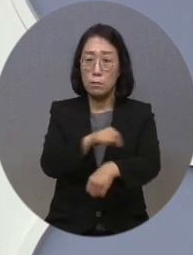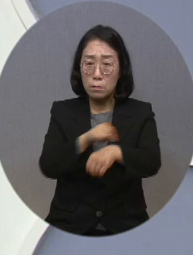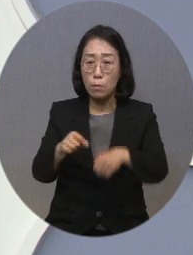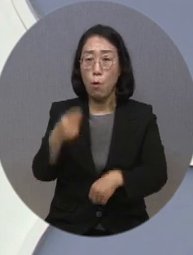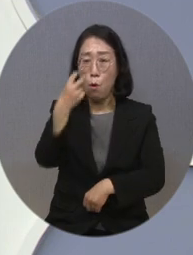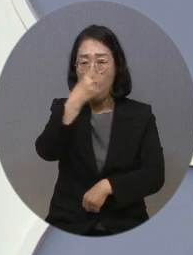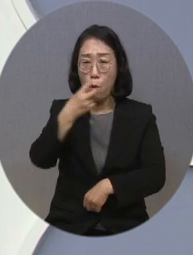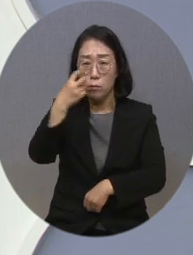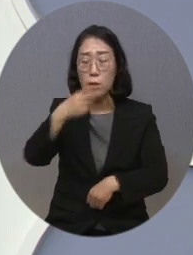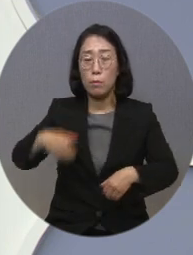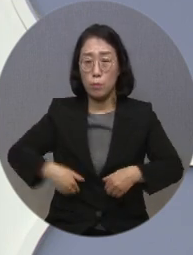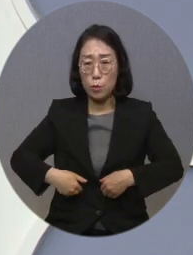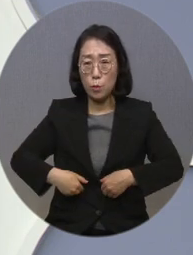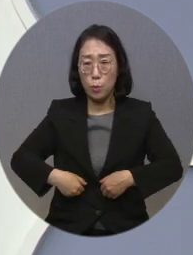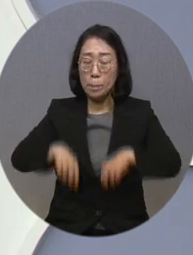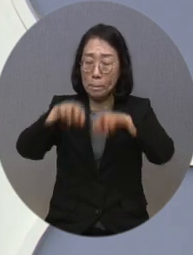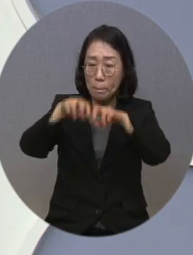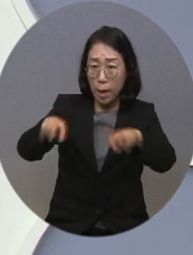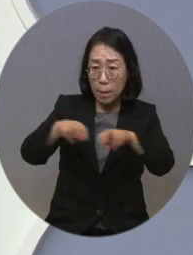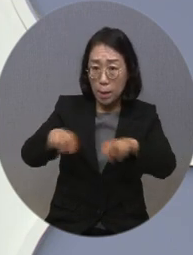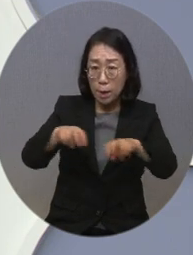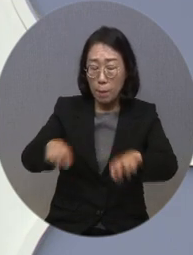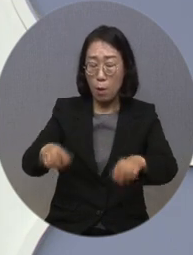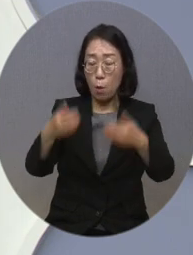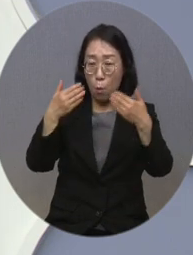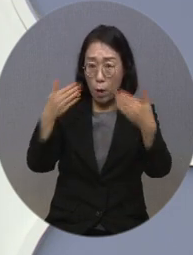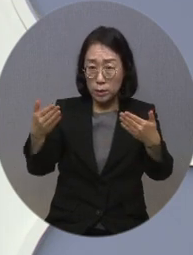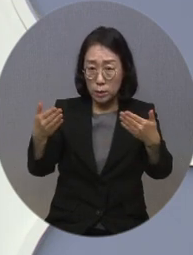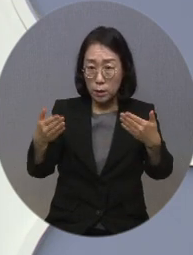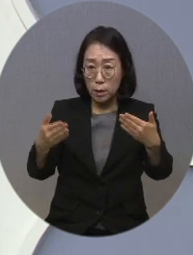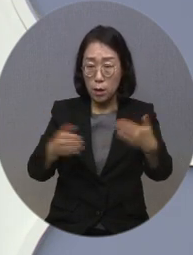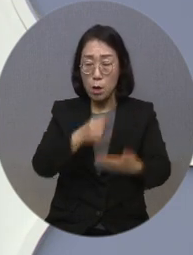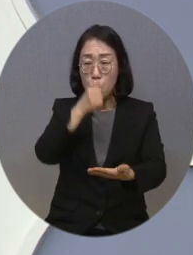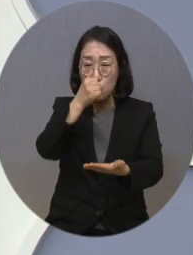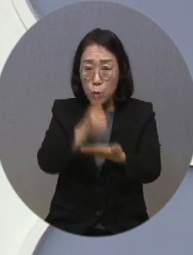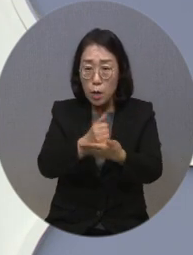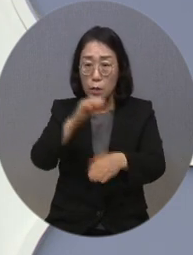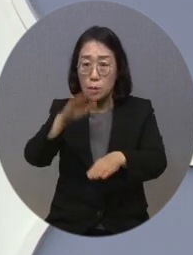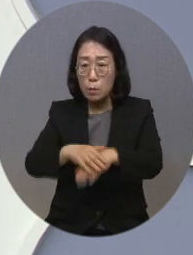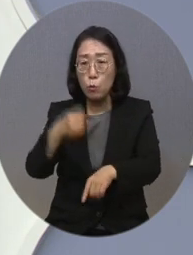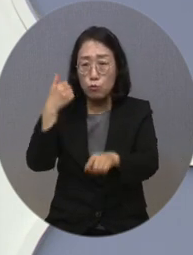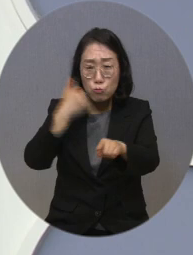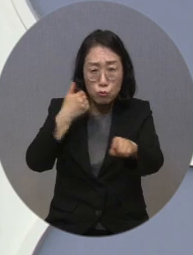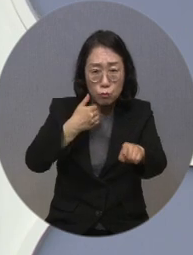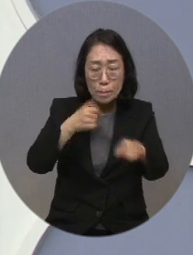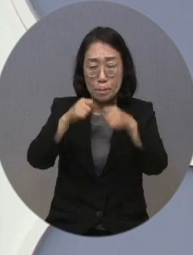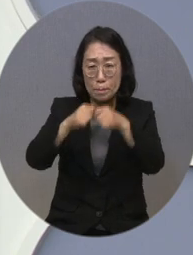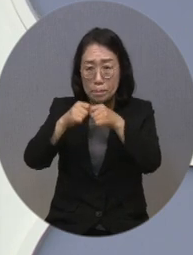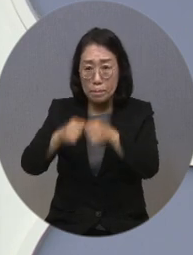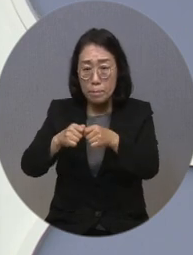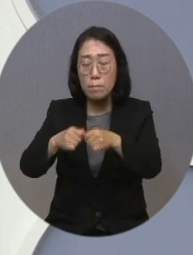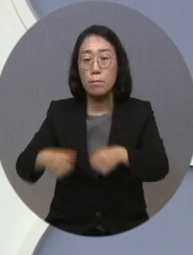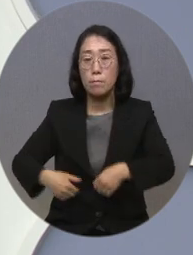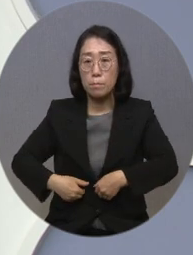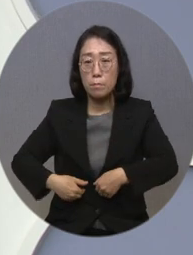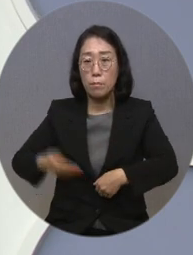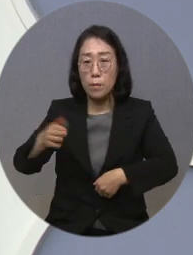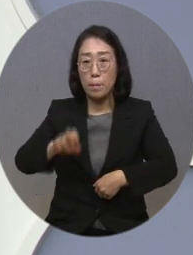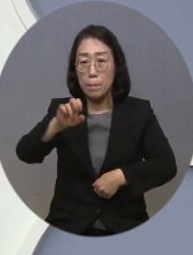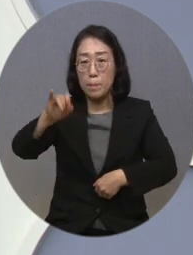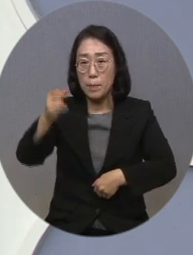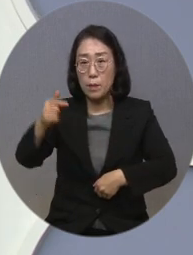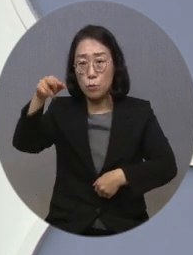이것을 명명백백하게 국민들이 알 권리에 의해서 이것을 밝혀야 된다 이런 입장인데 최근에